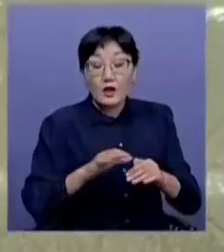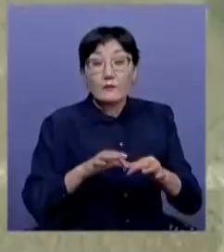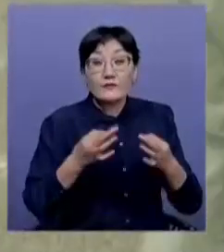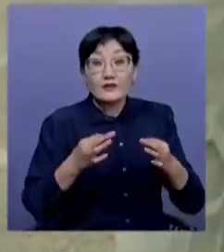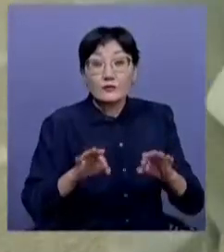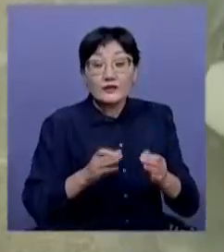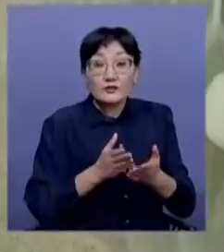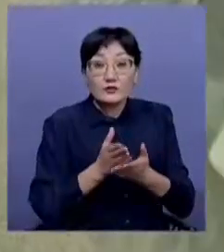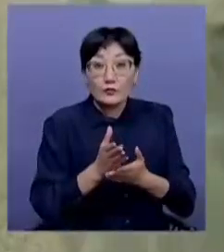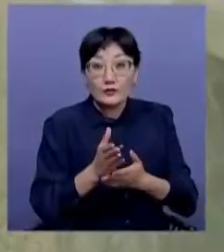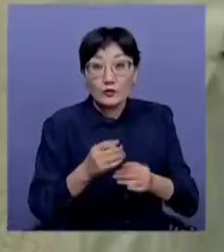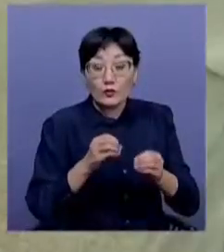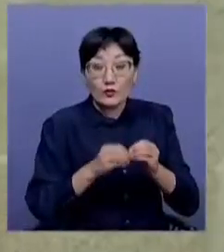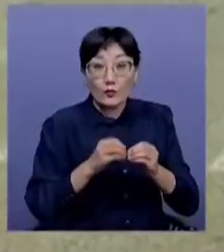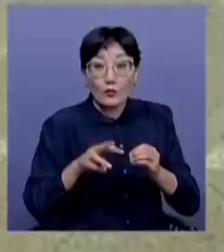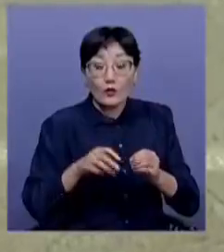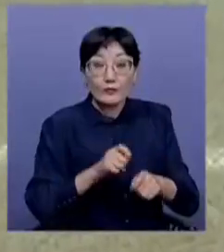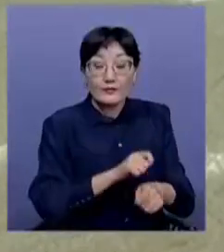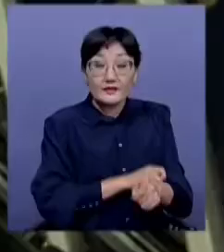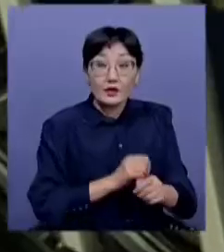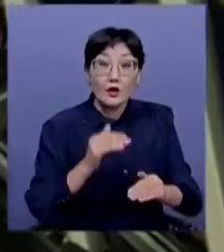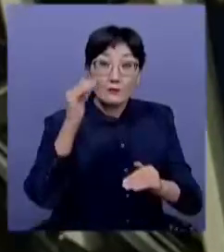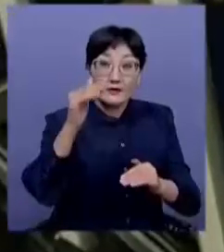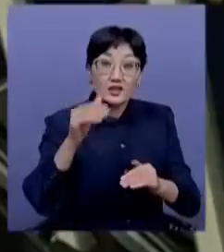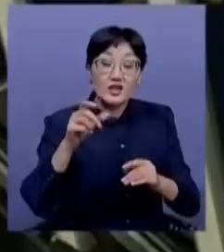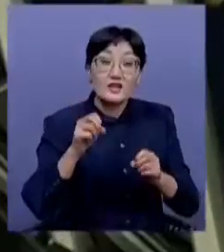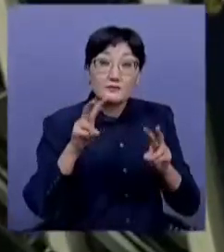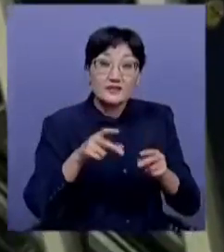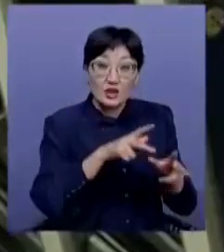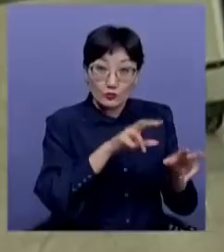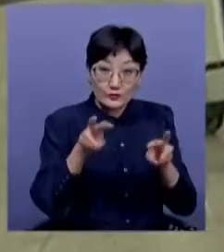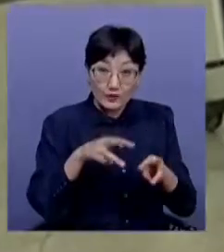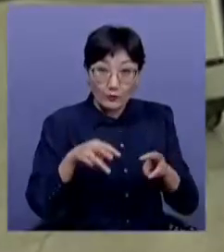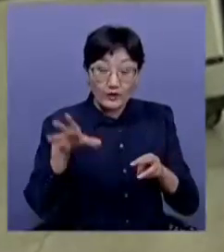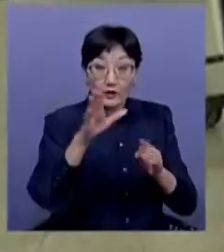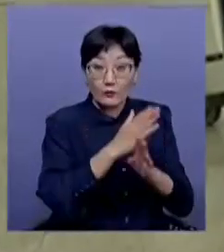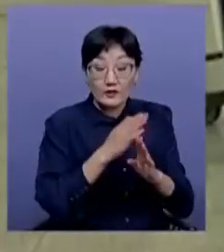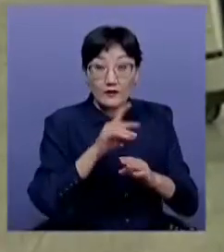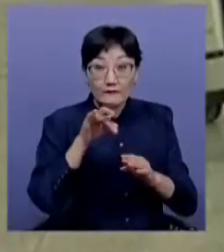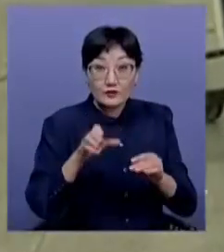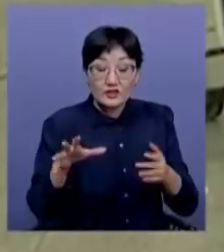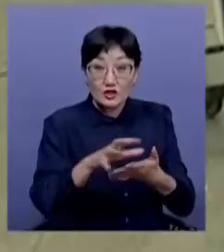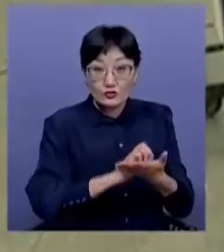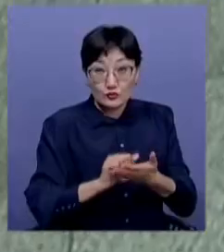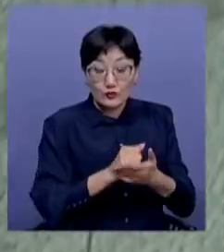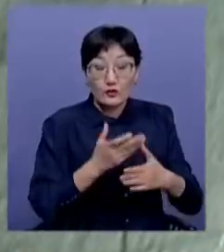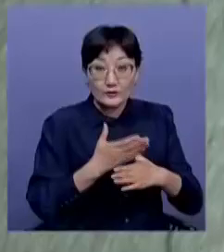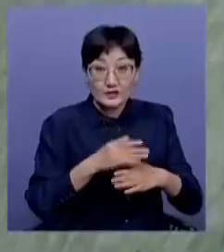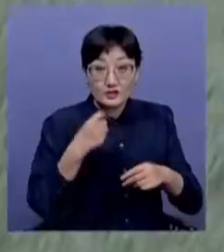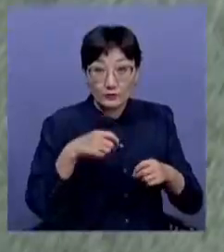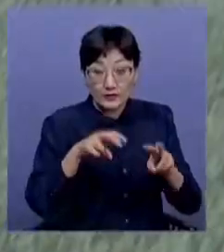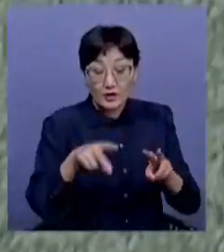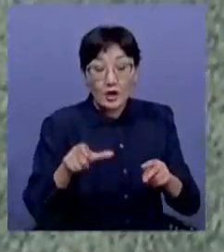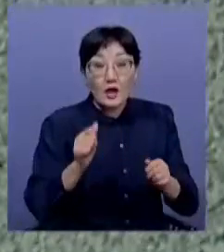жетпейтін жерлерге және 10 метр биіктікке арнайы сұйықтық шашылады екен. Ол ауадағы вирустарды жоюға септеседі дейді мамандар. Тек